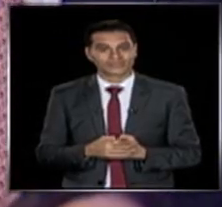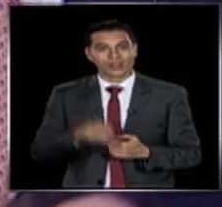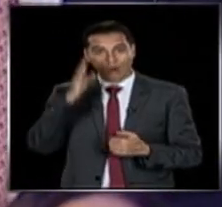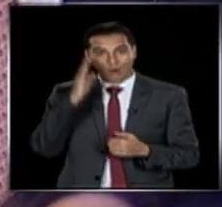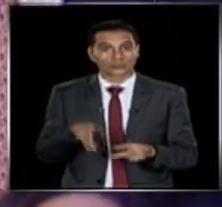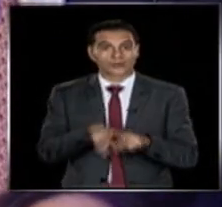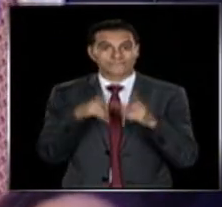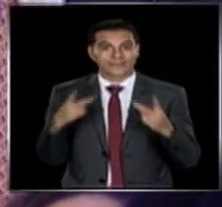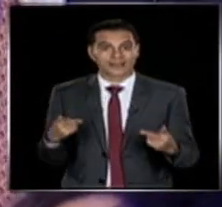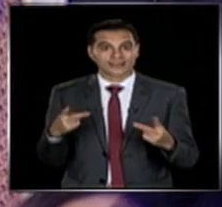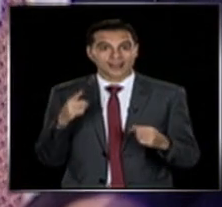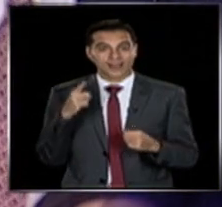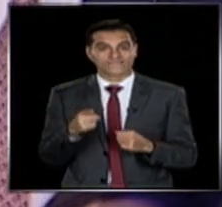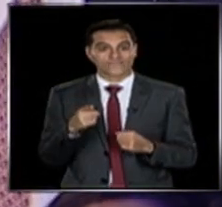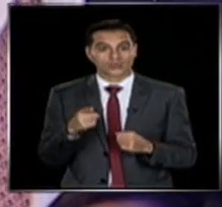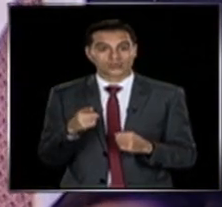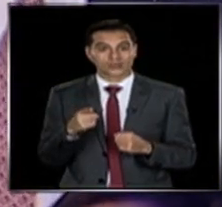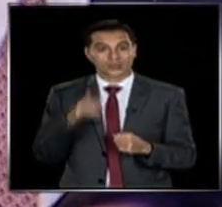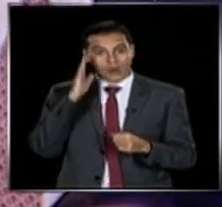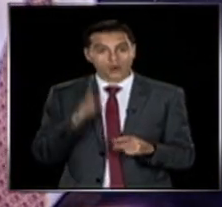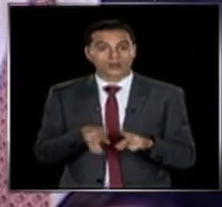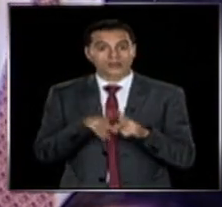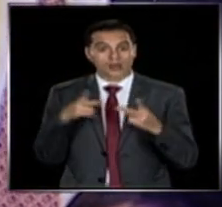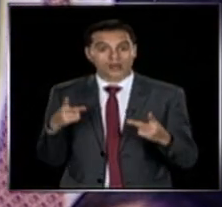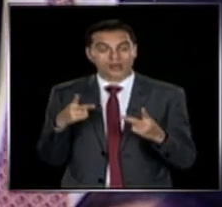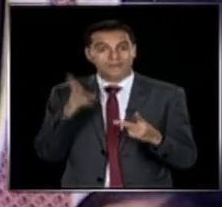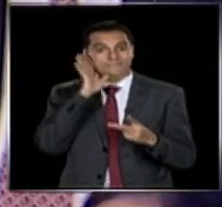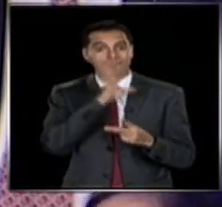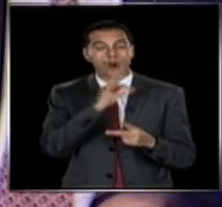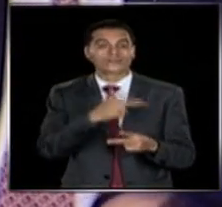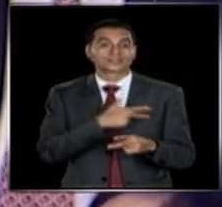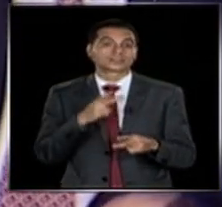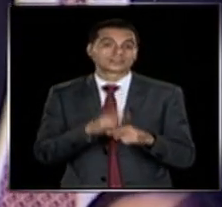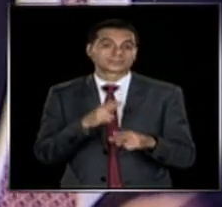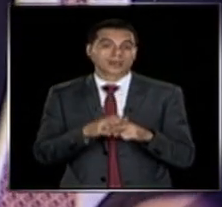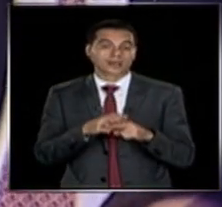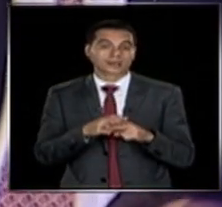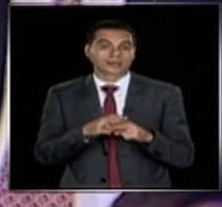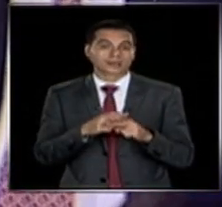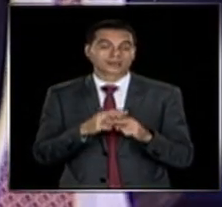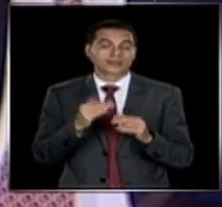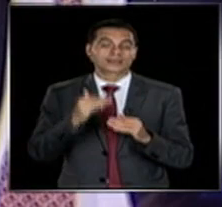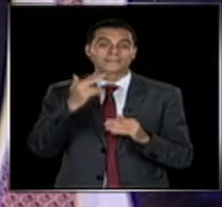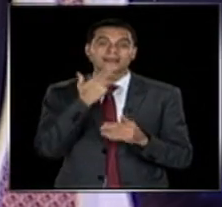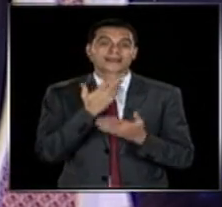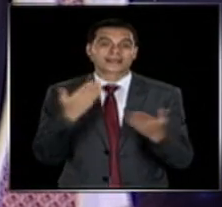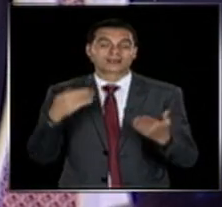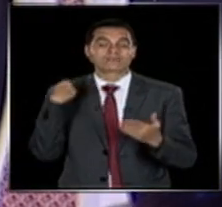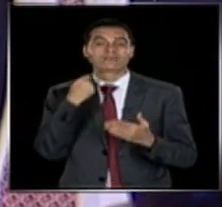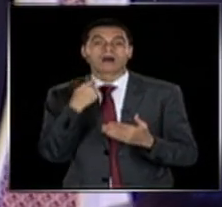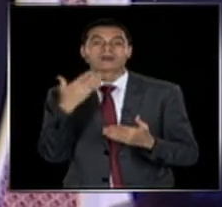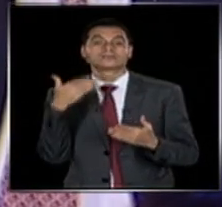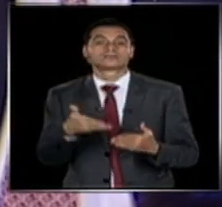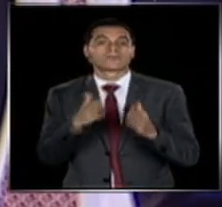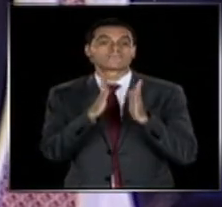قادرون باختلاف، قادرون باختلاف شعارنا طاب سعيك، زعيم مصر